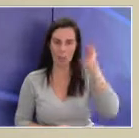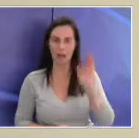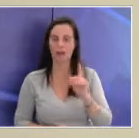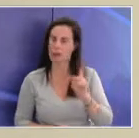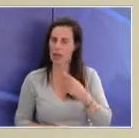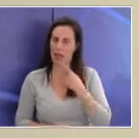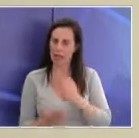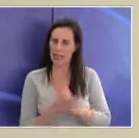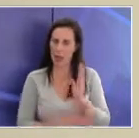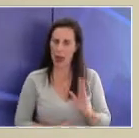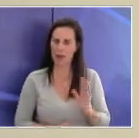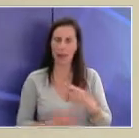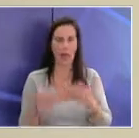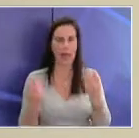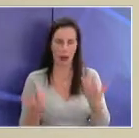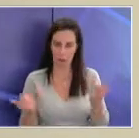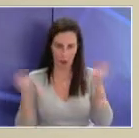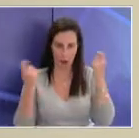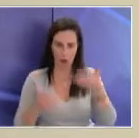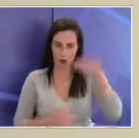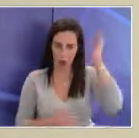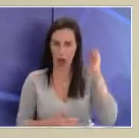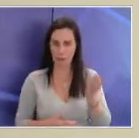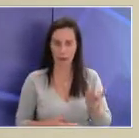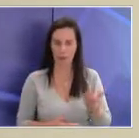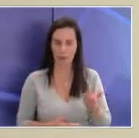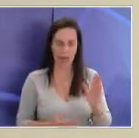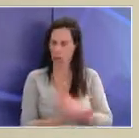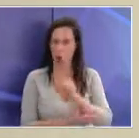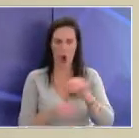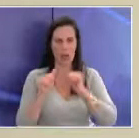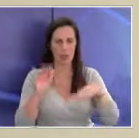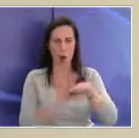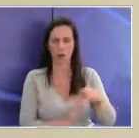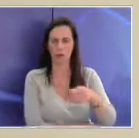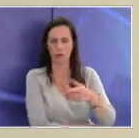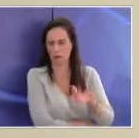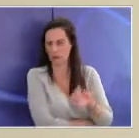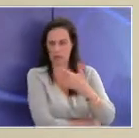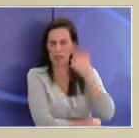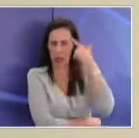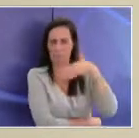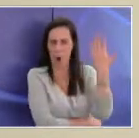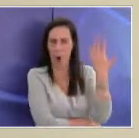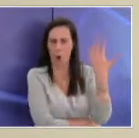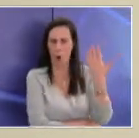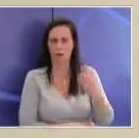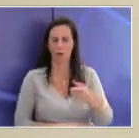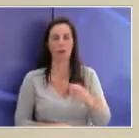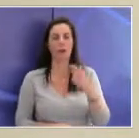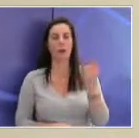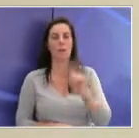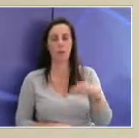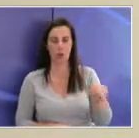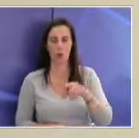גם צריך לומר את האמת, אין המון הפתעה על כך שיאיר לפיד בסופו של דבר החליט לא לתמוך בחוק, זה היה נמצא שם, היו דיבורים על כך